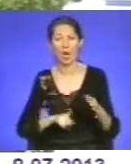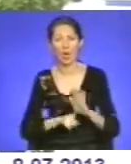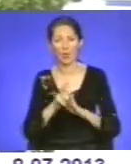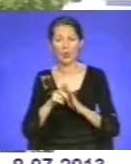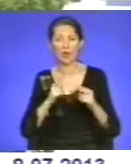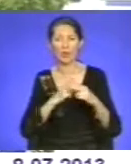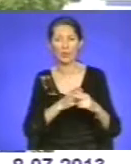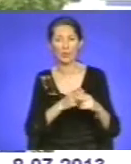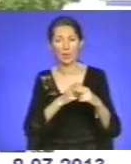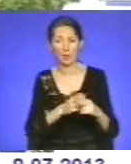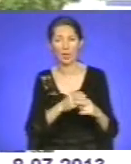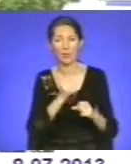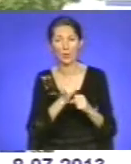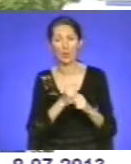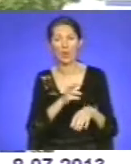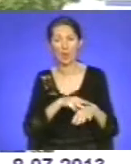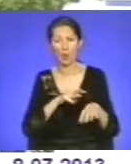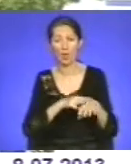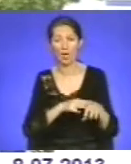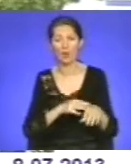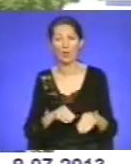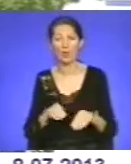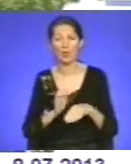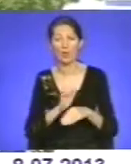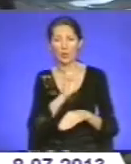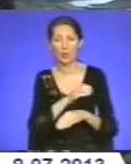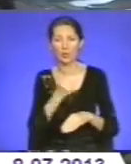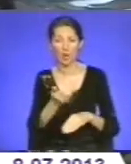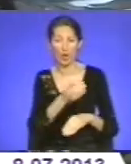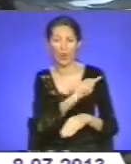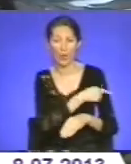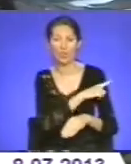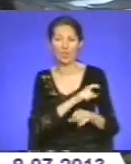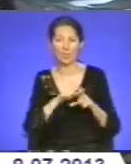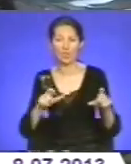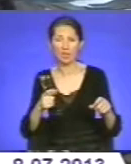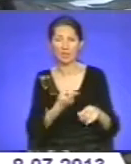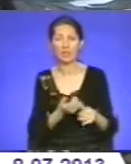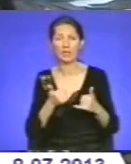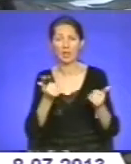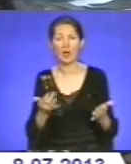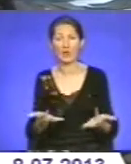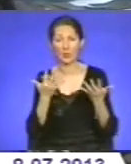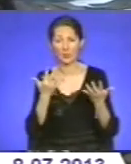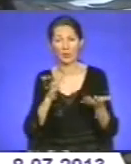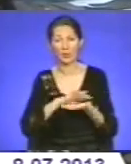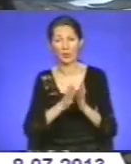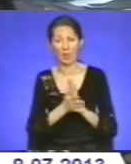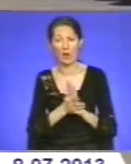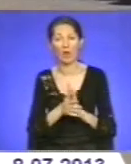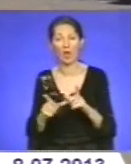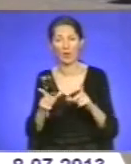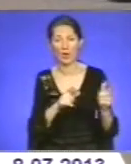працівникам Державтоінспекції доставленню водія медичний заклад. Для з'ясування усіх обставин інциденту на місце події